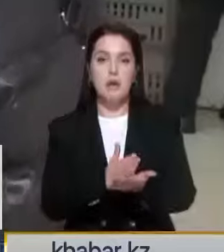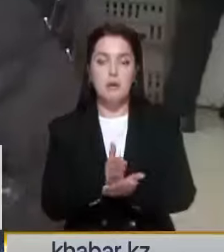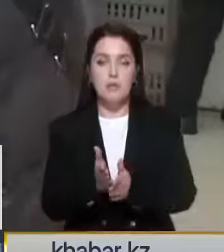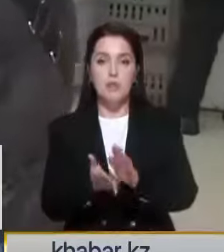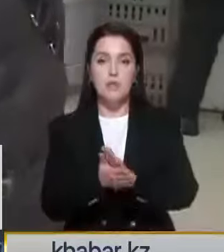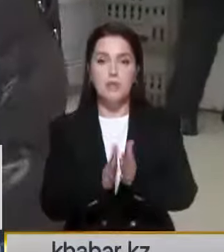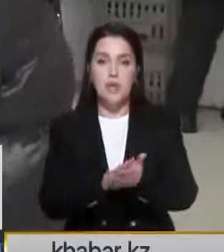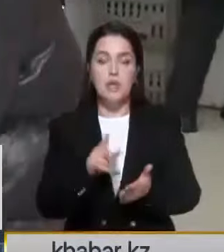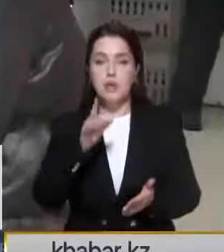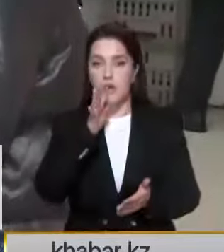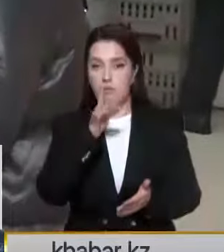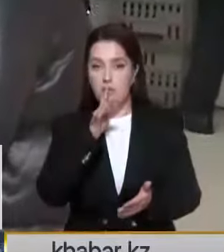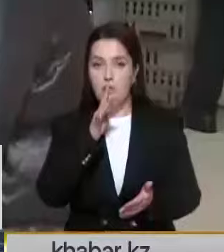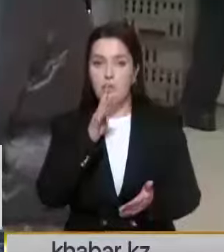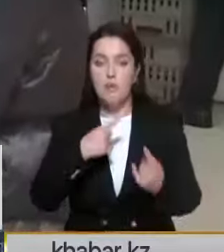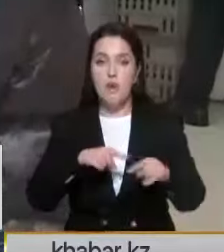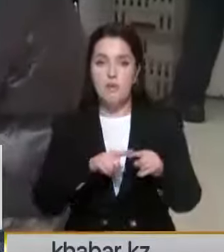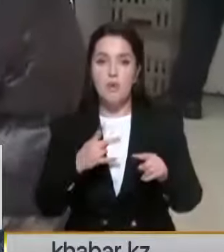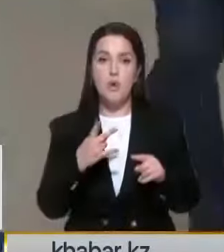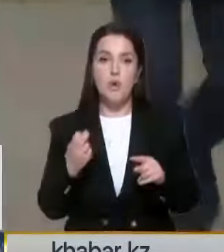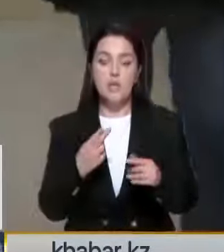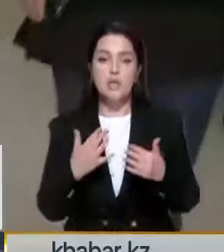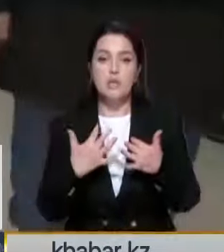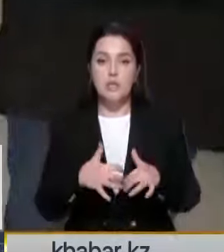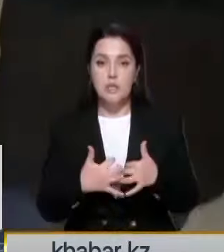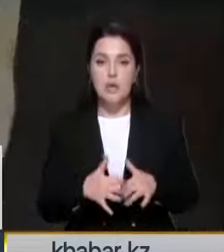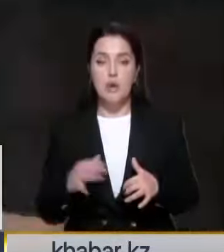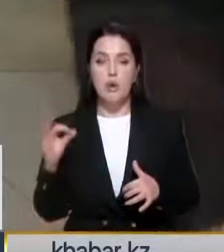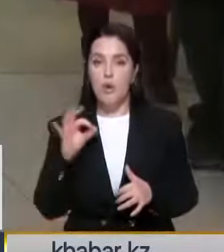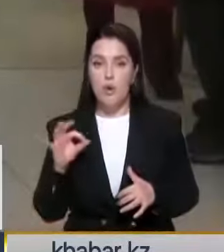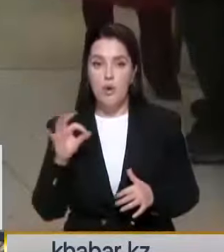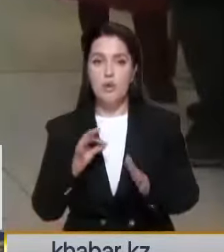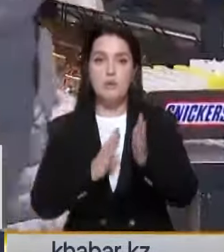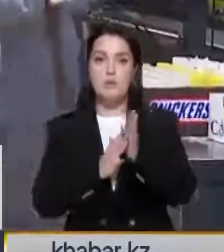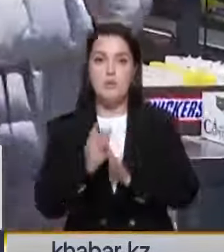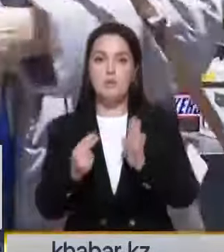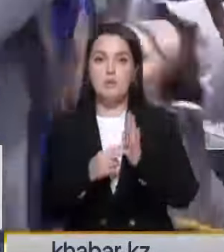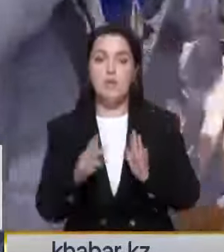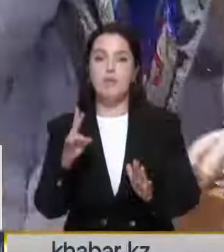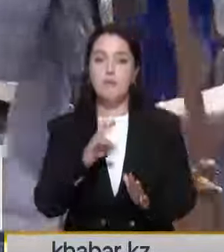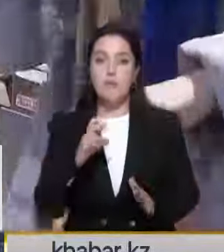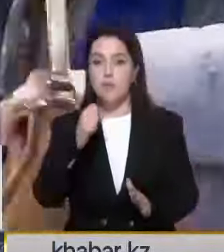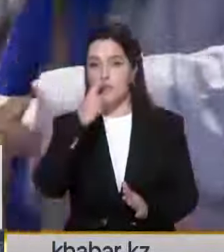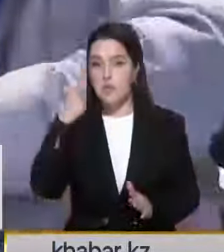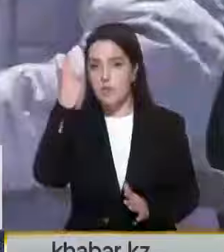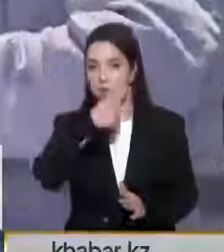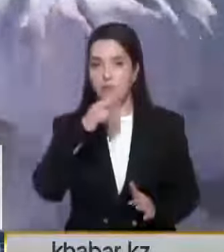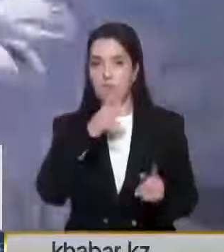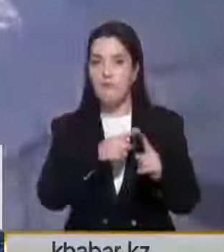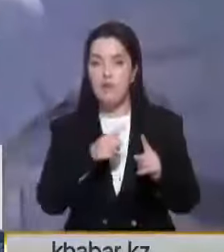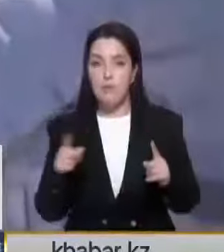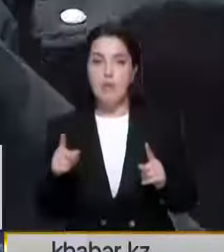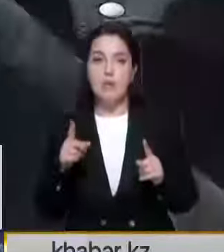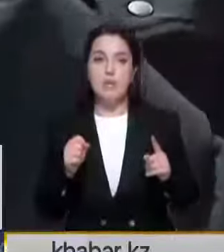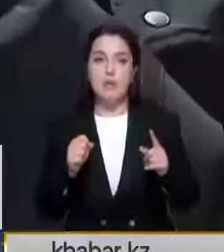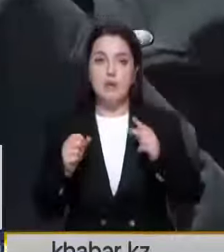и геополитической ситуации. Тем временем в Бюро национальной статистики рассказали о ситуации с ростом цен в ноябре и за годовой также